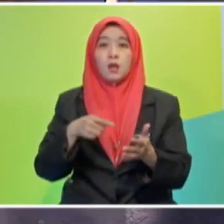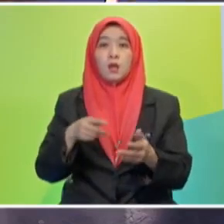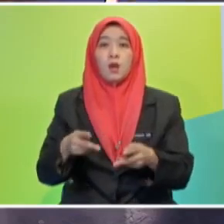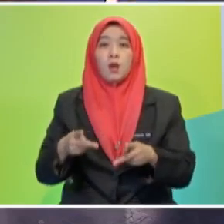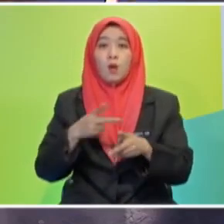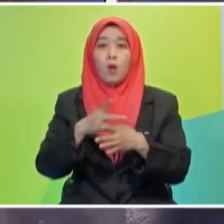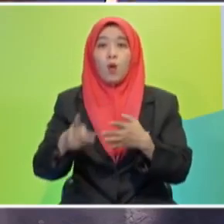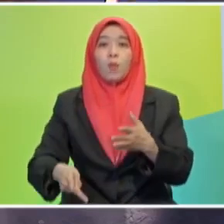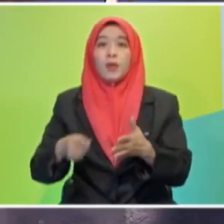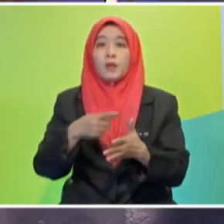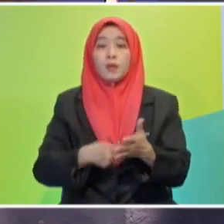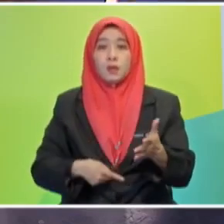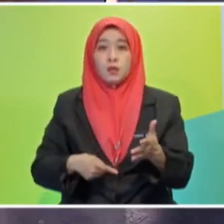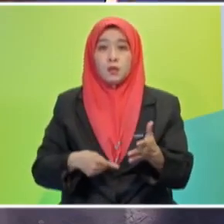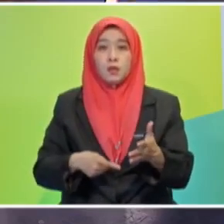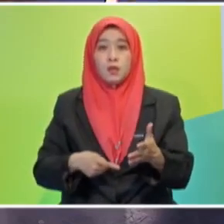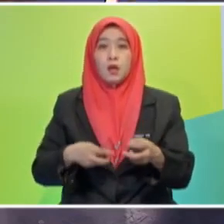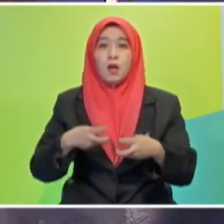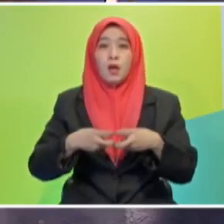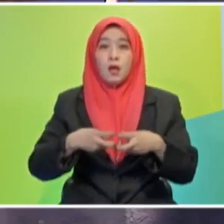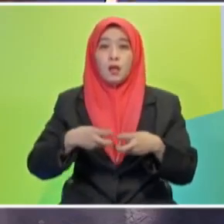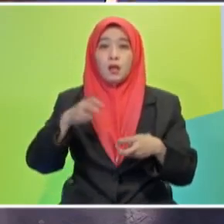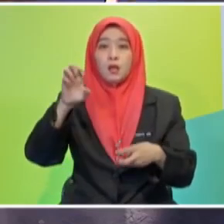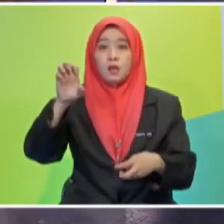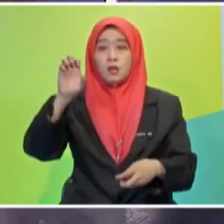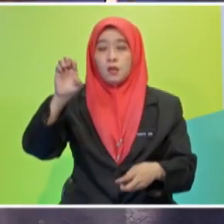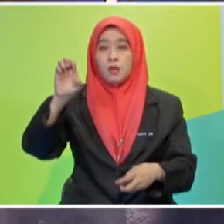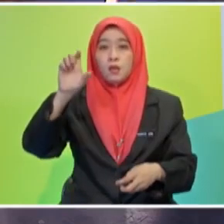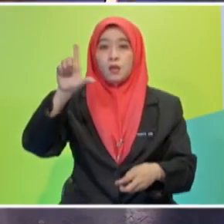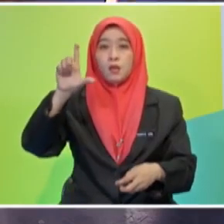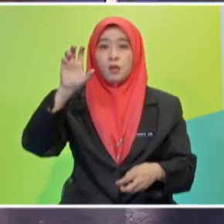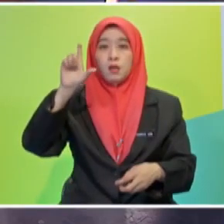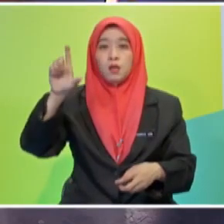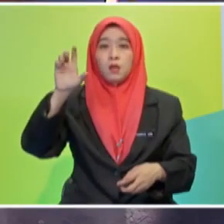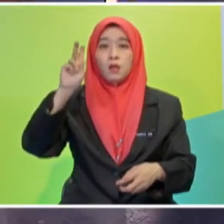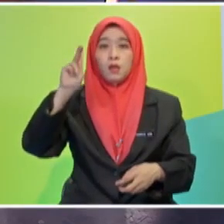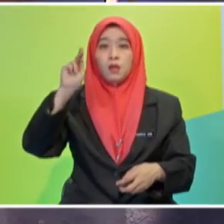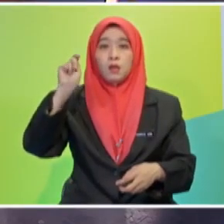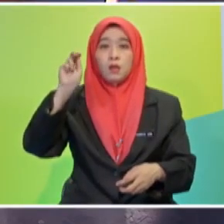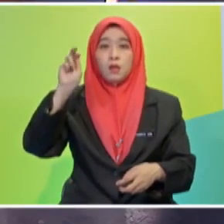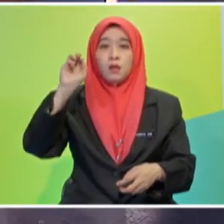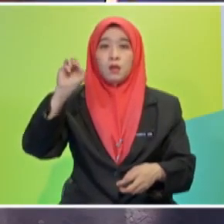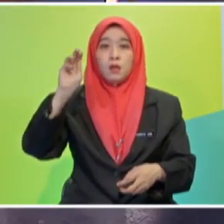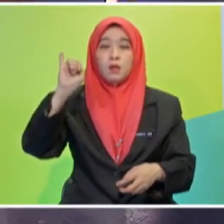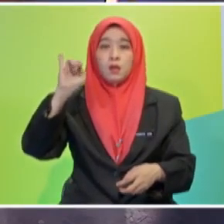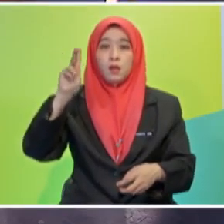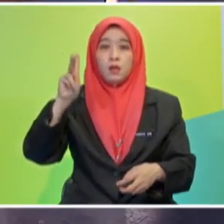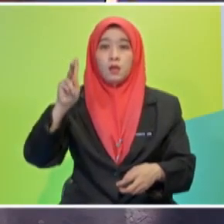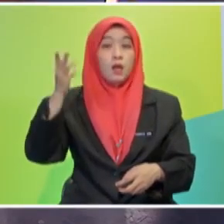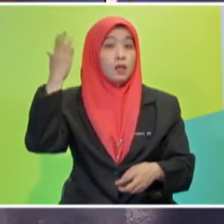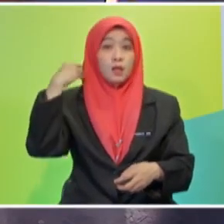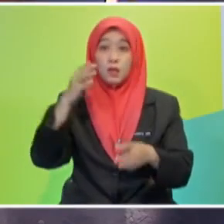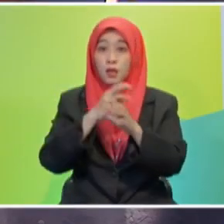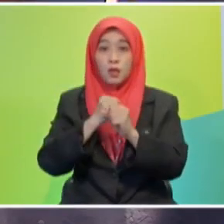Aiman. Aiman dah berjaya. Tadi dah dapat 4 bintang. Okey. Cikgu tambah lagi 1 bintang. Okey, terima kasih. Sebab cikgu.